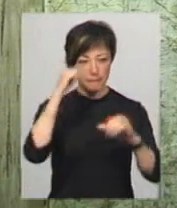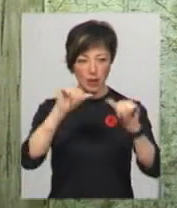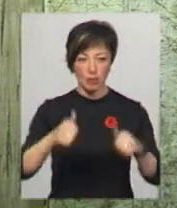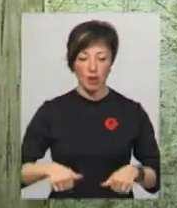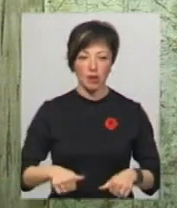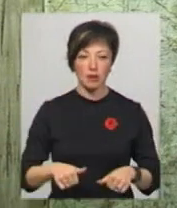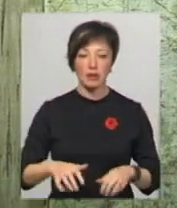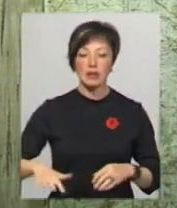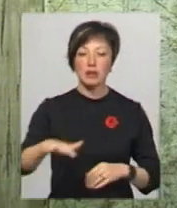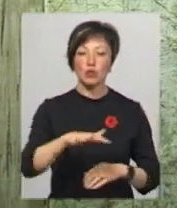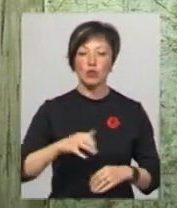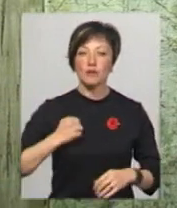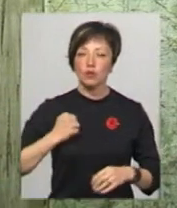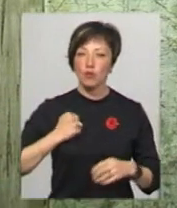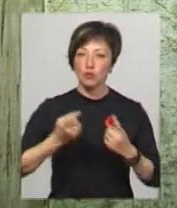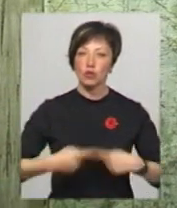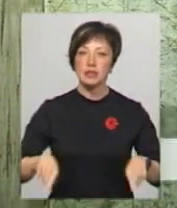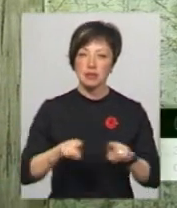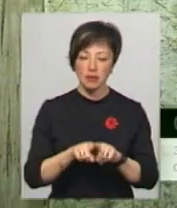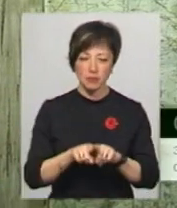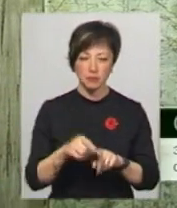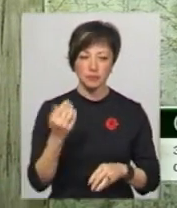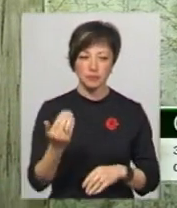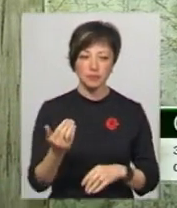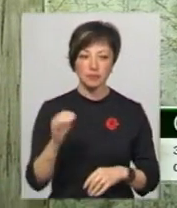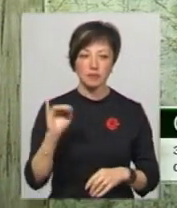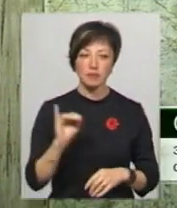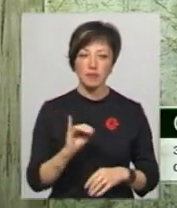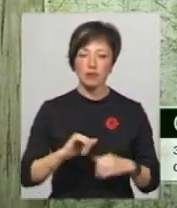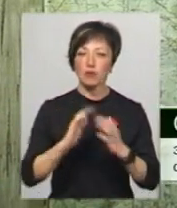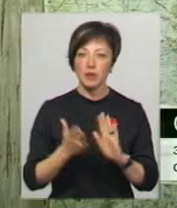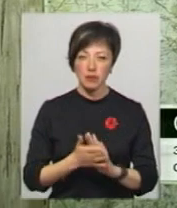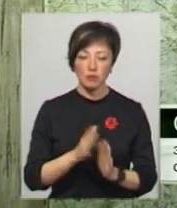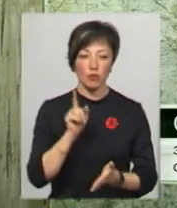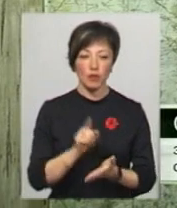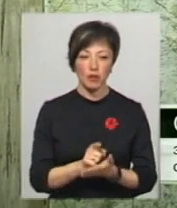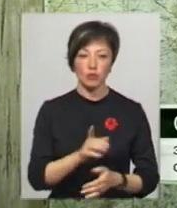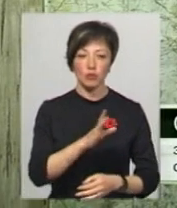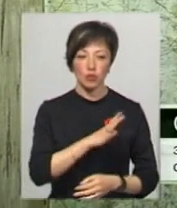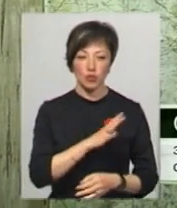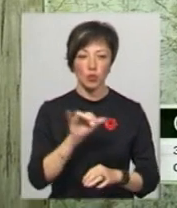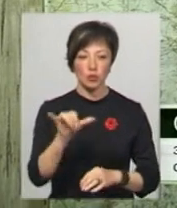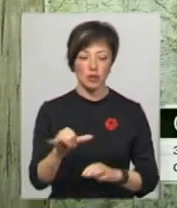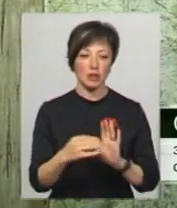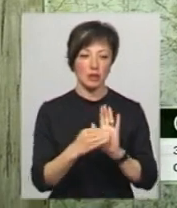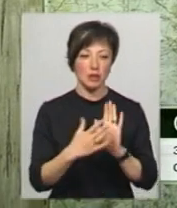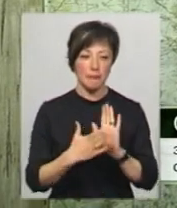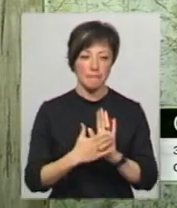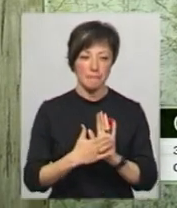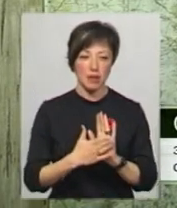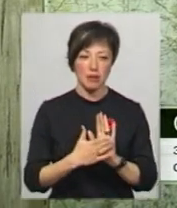Він знаходиться на території військової частини і, в принципі, повинен бути в них і на